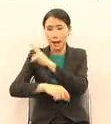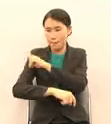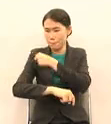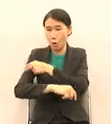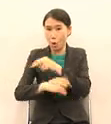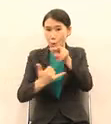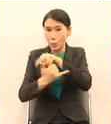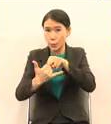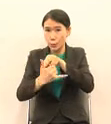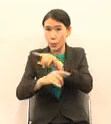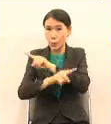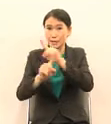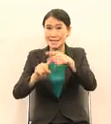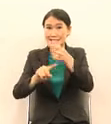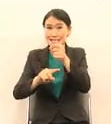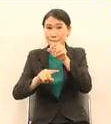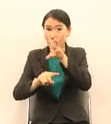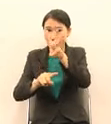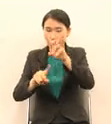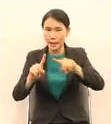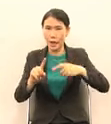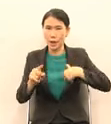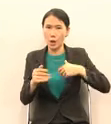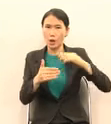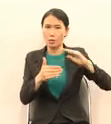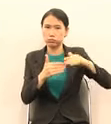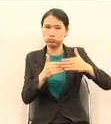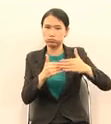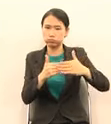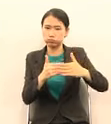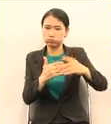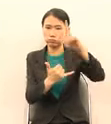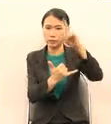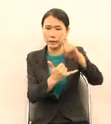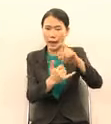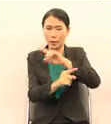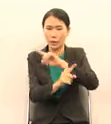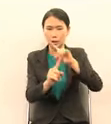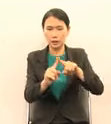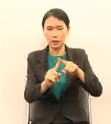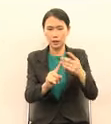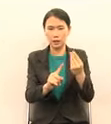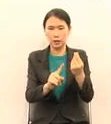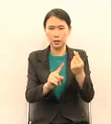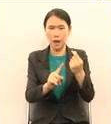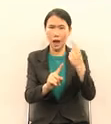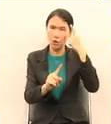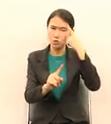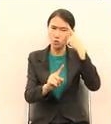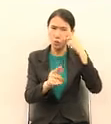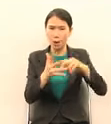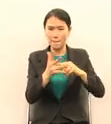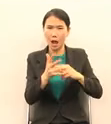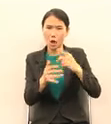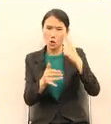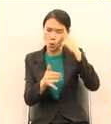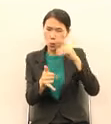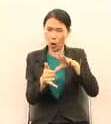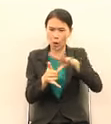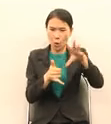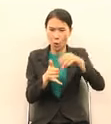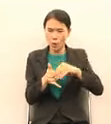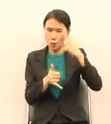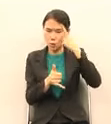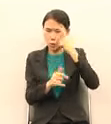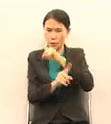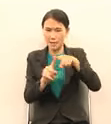ววันที่16มีนาแต่มาเสียชีวิตวันที่มารู้ผลตรวจนะวันที่19มี